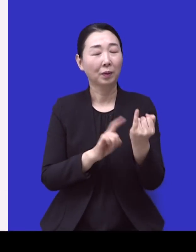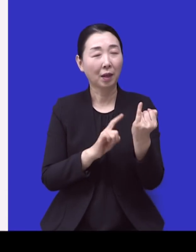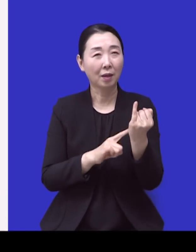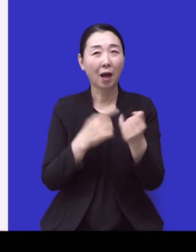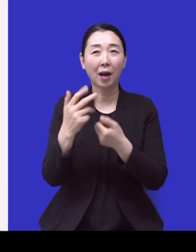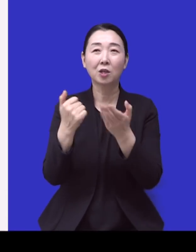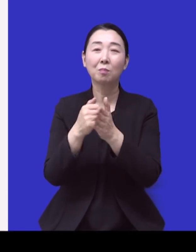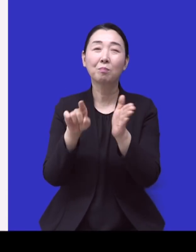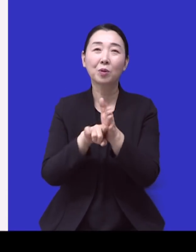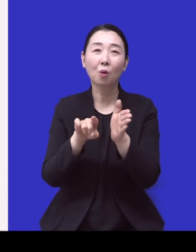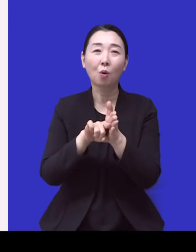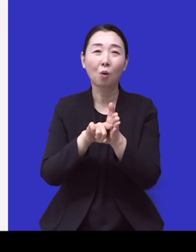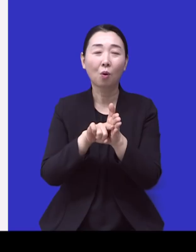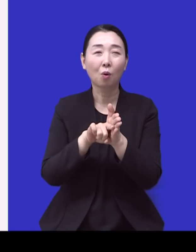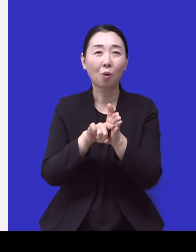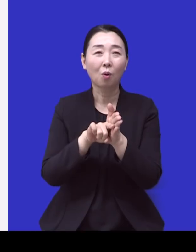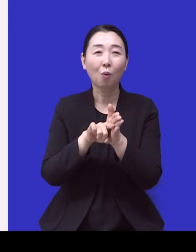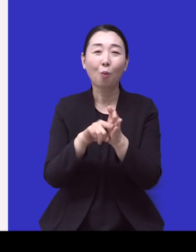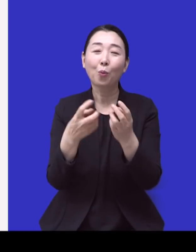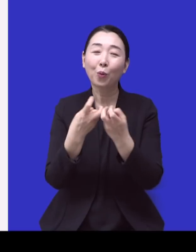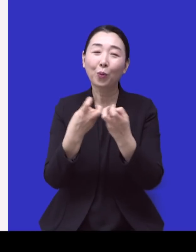걸 좀 궁금해 하시는 분들이